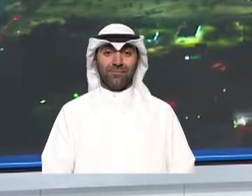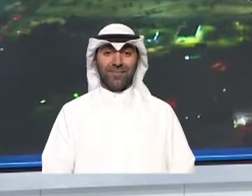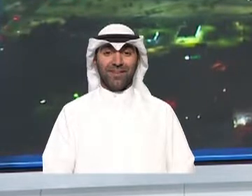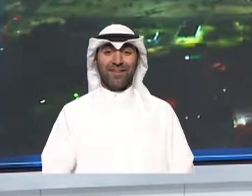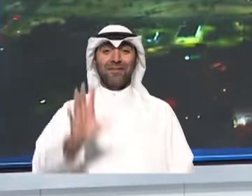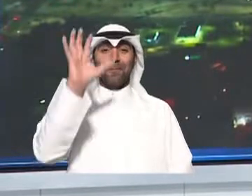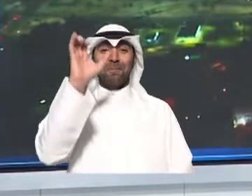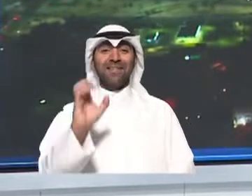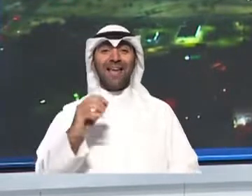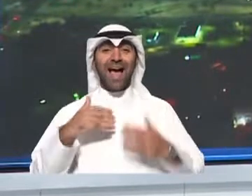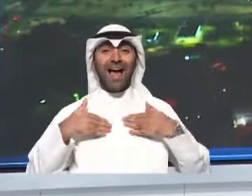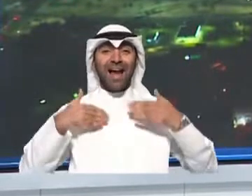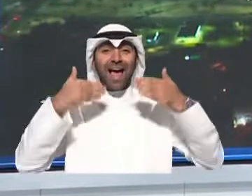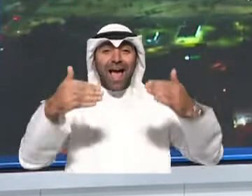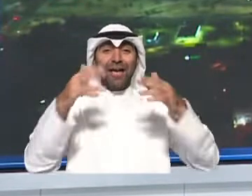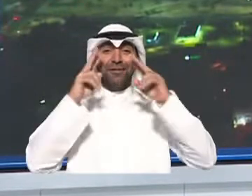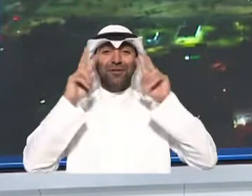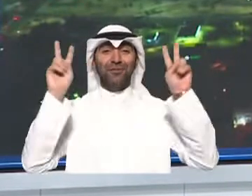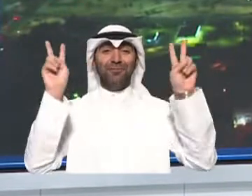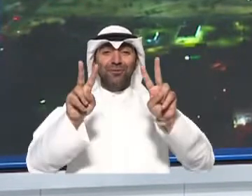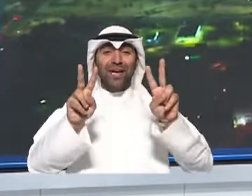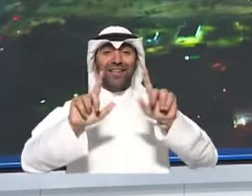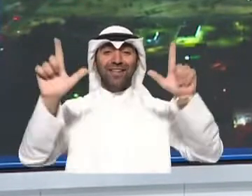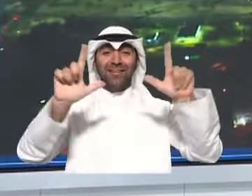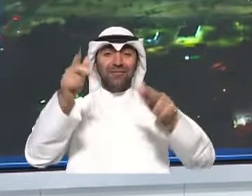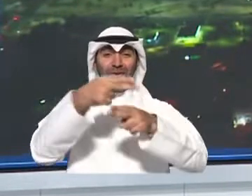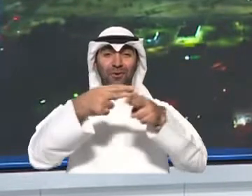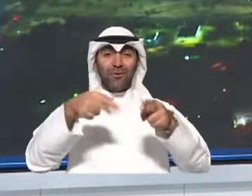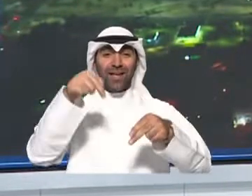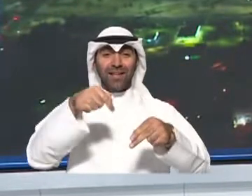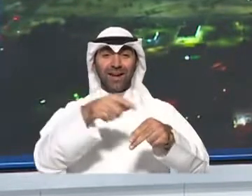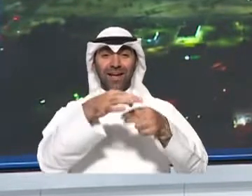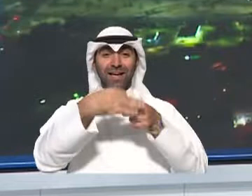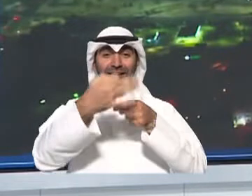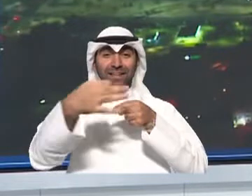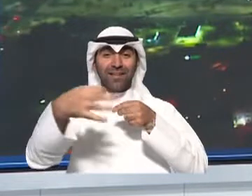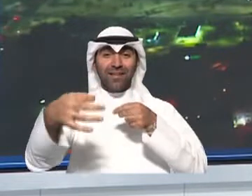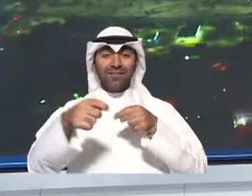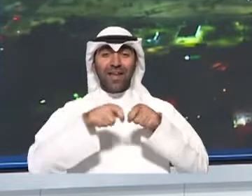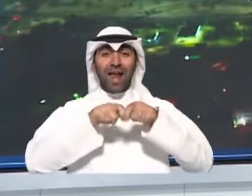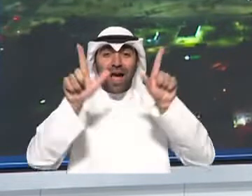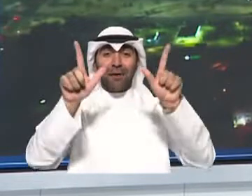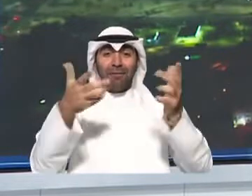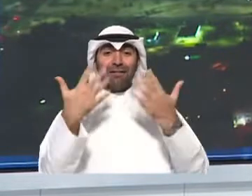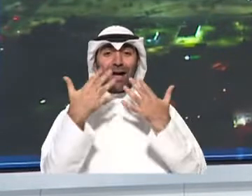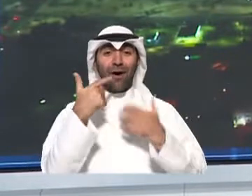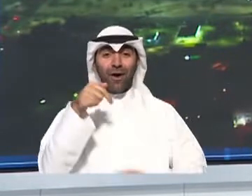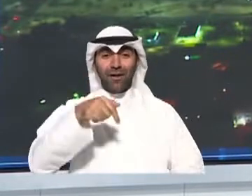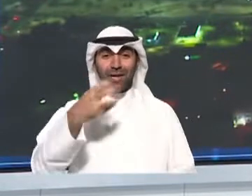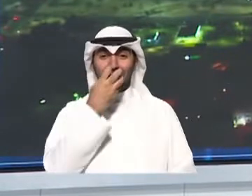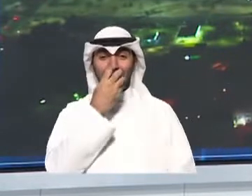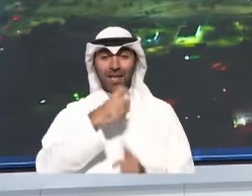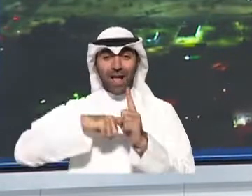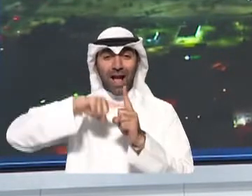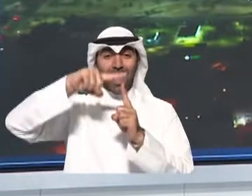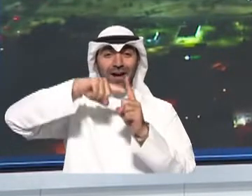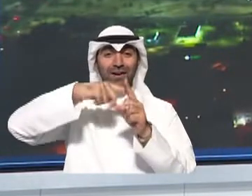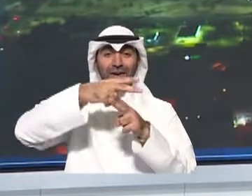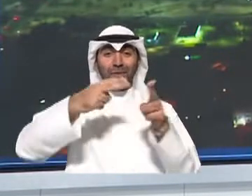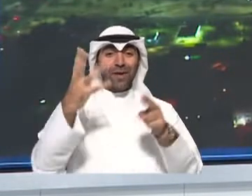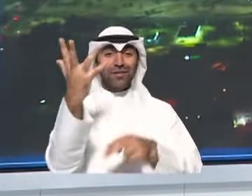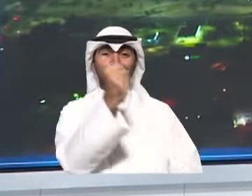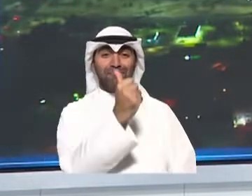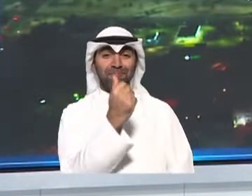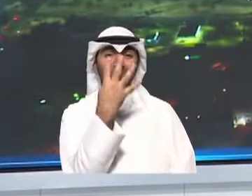نمسي عليكم بالخير أعزائي المشاهدين. الأجواء الحالية أجواء حارة إلى مائلة للحرارة، وتصل درجات الحرارة بشكل عام على معظم المناطق ما بين